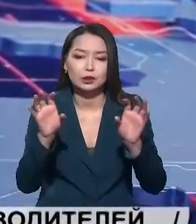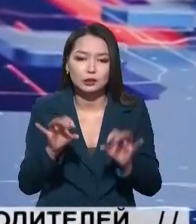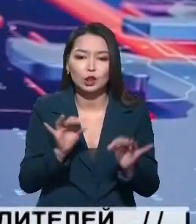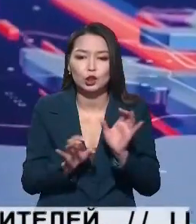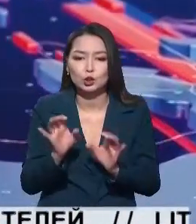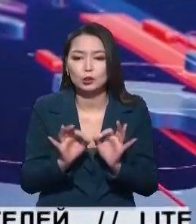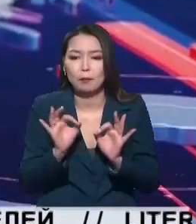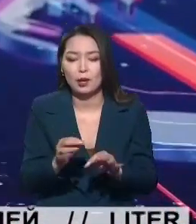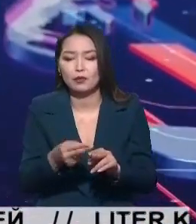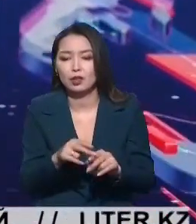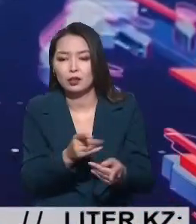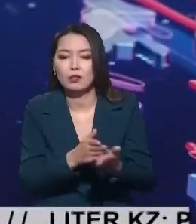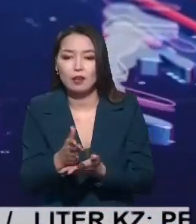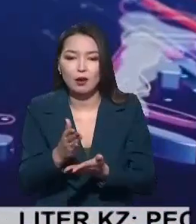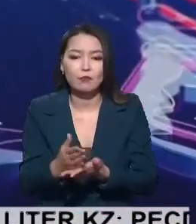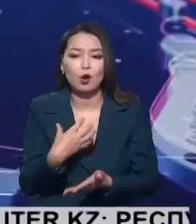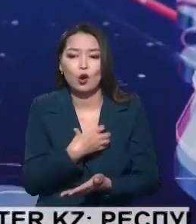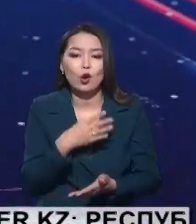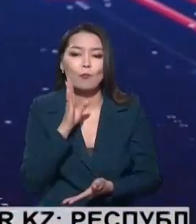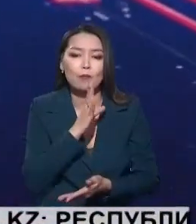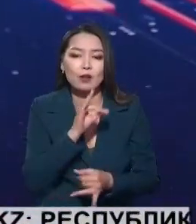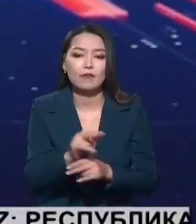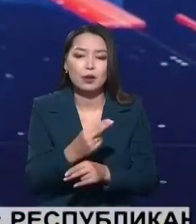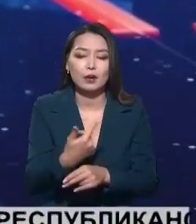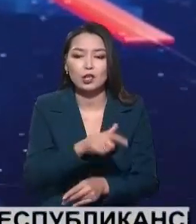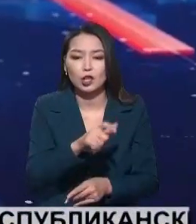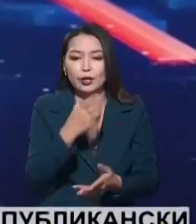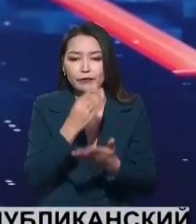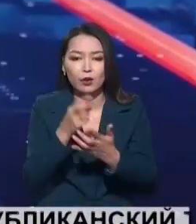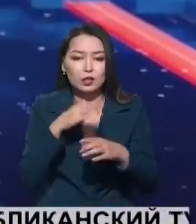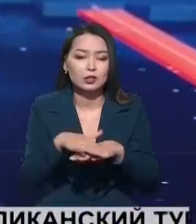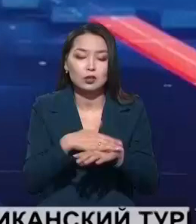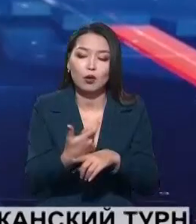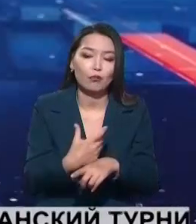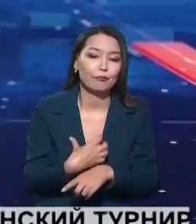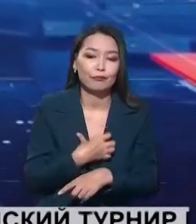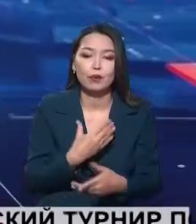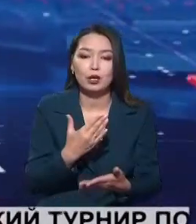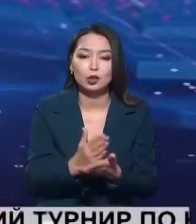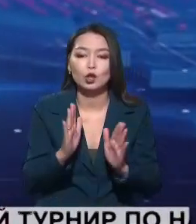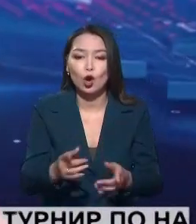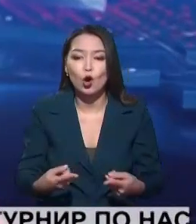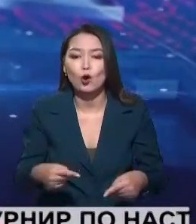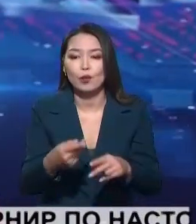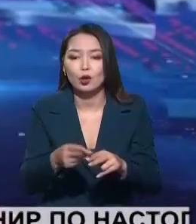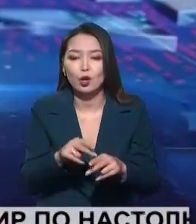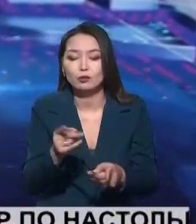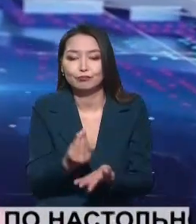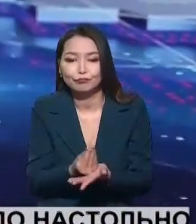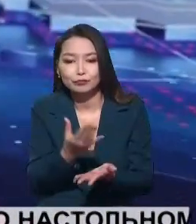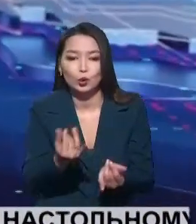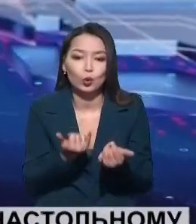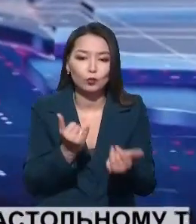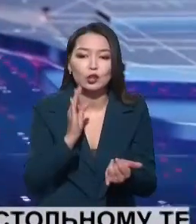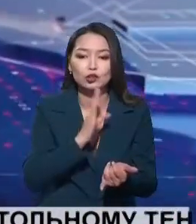данном направлении. Роль матери в воспитании гражданина своей страны неоценима. Только то общество, в котором ценят и уважают женщину, может